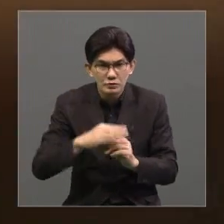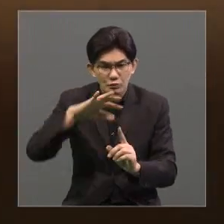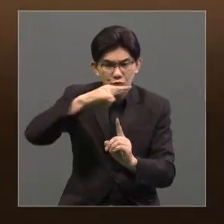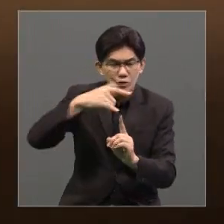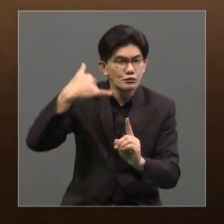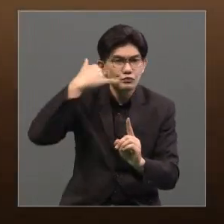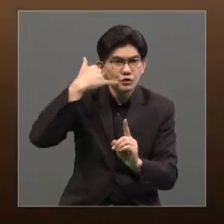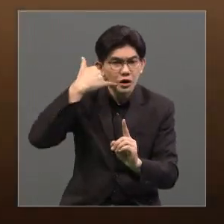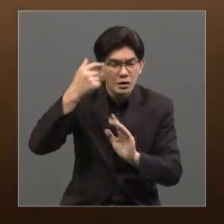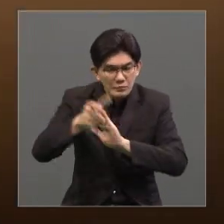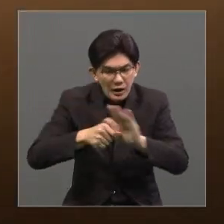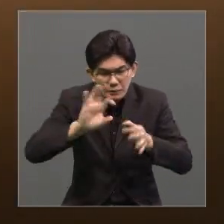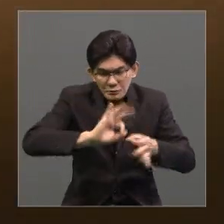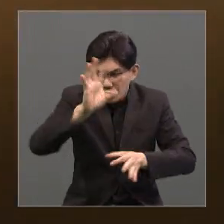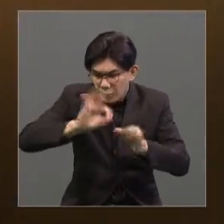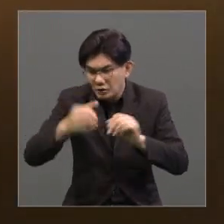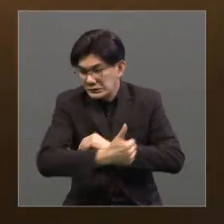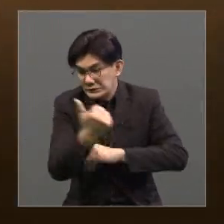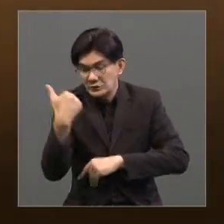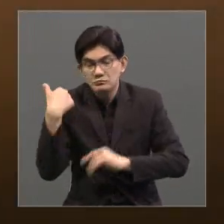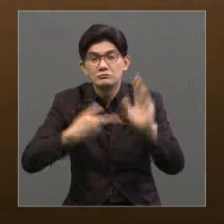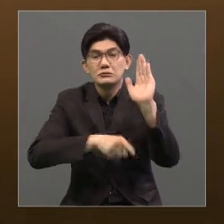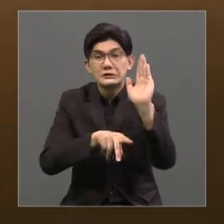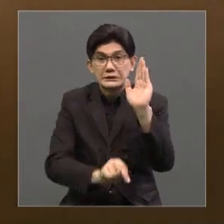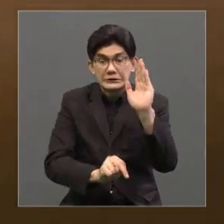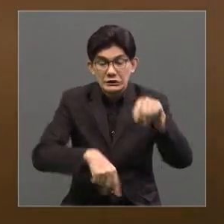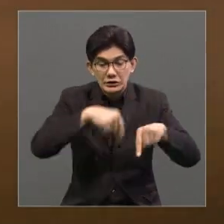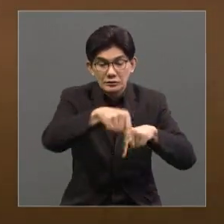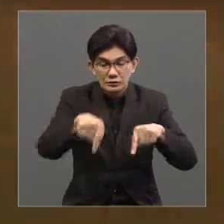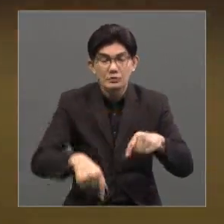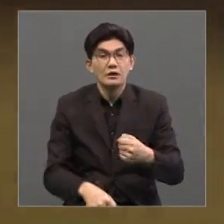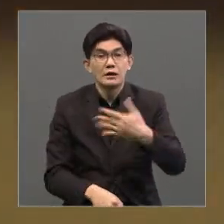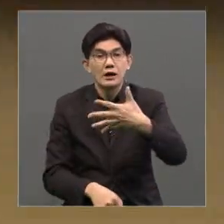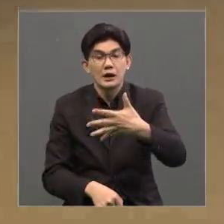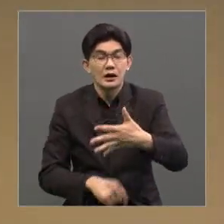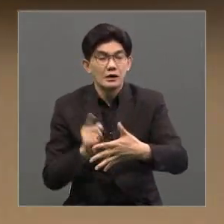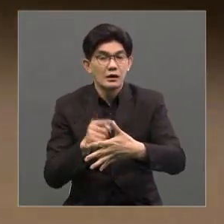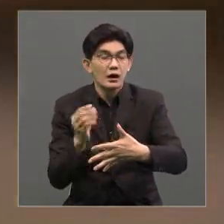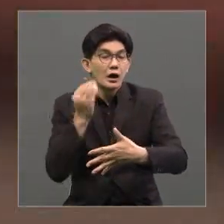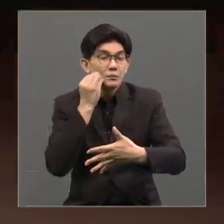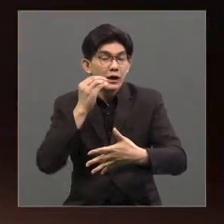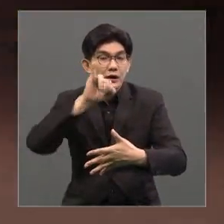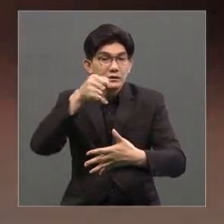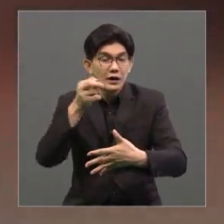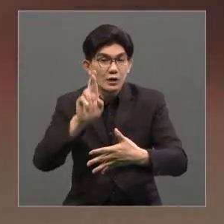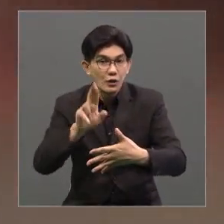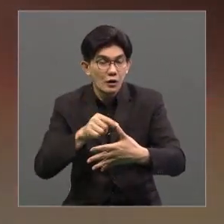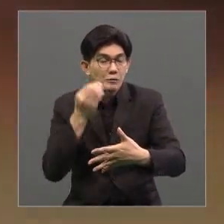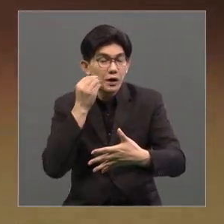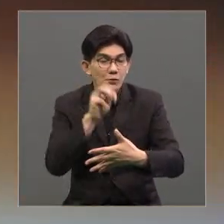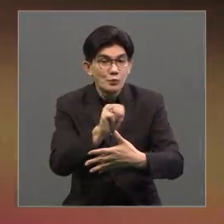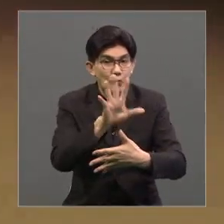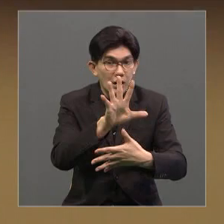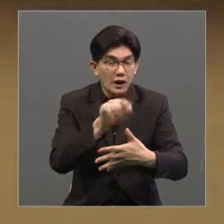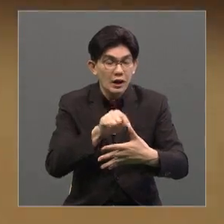ญญาณโทรศัพท์ในพื้นที่อื่นๆอีกที่จังหวัดปัตตานีเนี่ยนะคะอีก5จุดอย่างเช่นที่บ้านจาระบองอหมู่5ตำบลเข